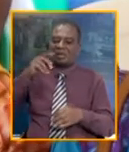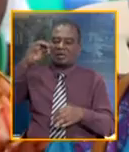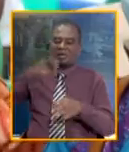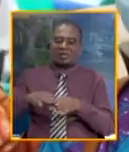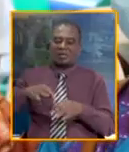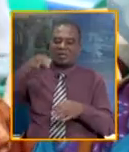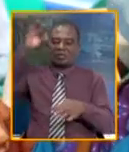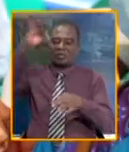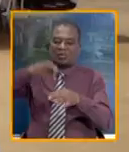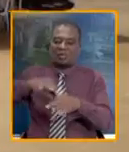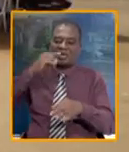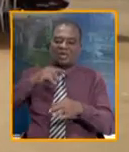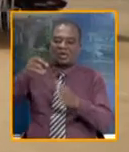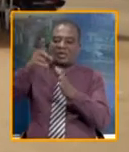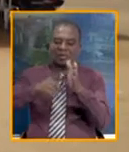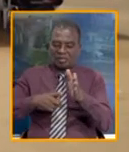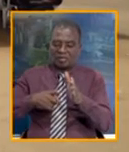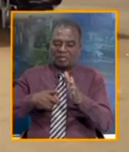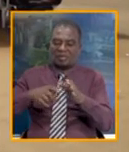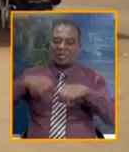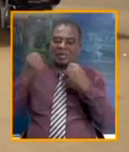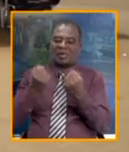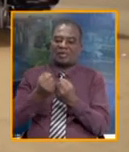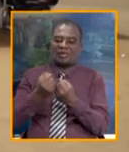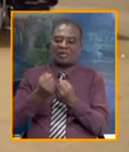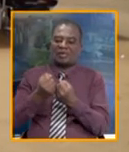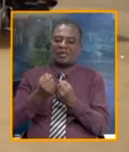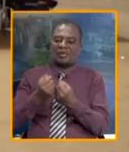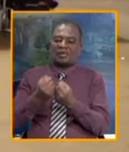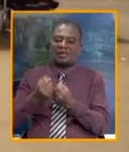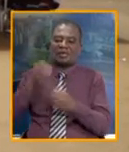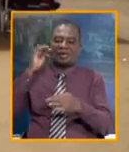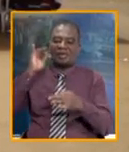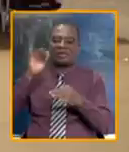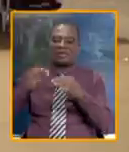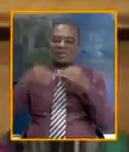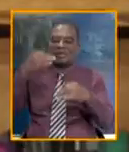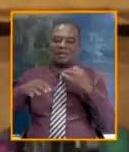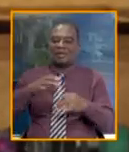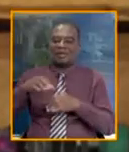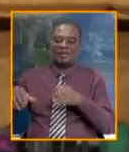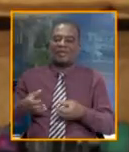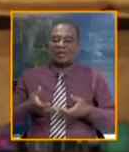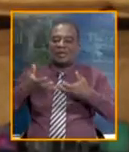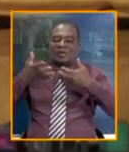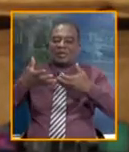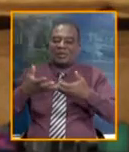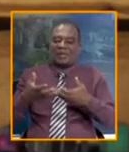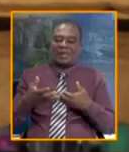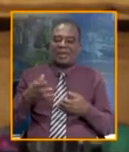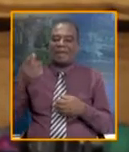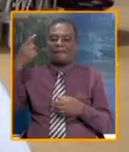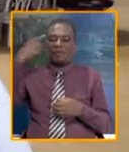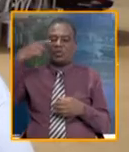est un droit et s'agissant de droit, l'association des femmes juristes s'inscrit dans cette dynamique-là d'en faire la promotion. Pour